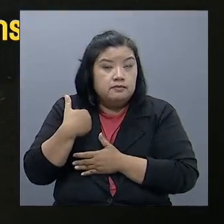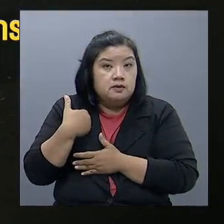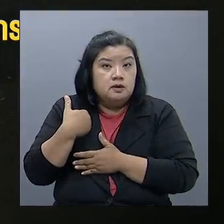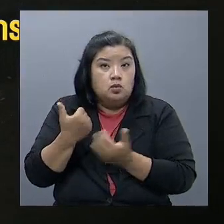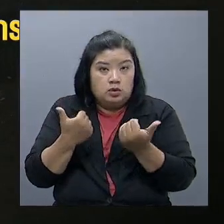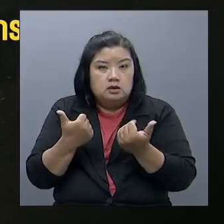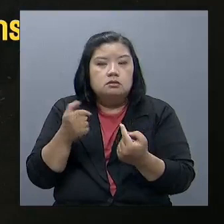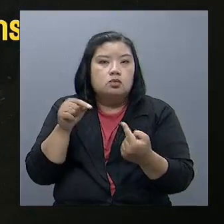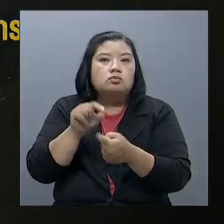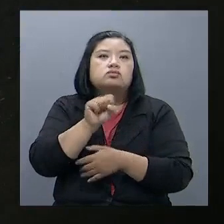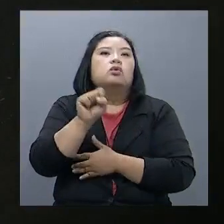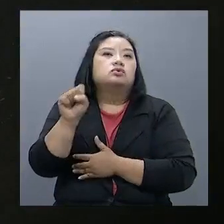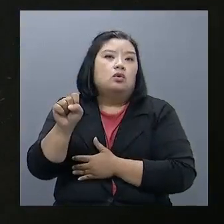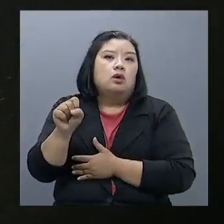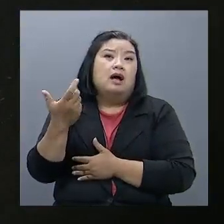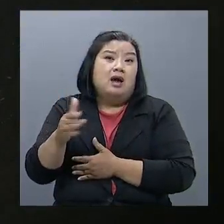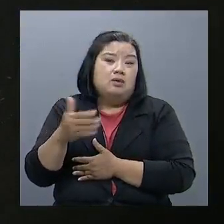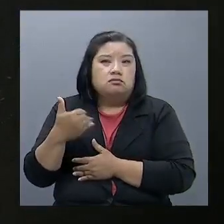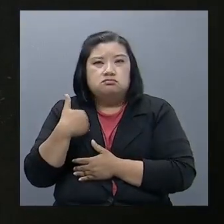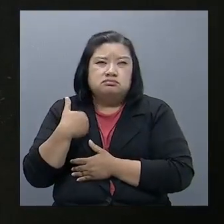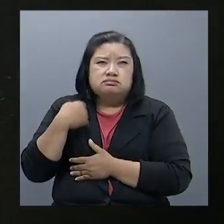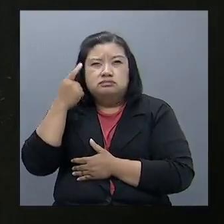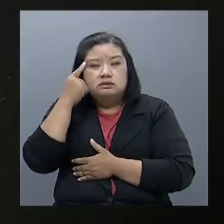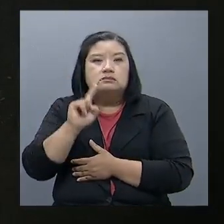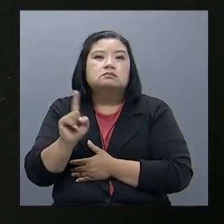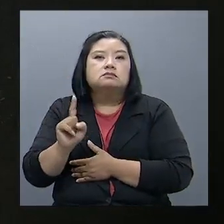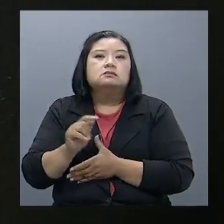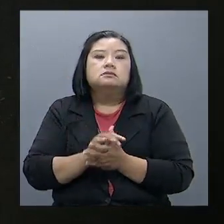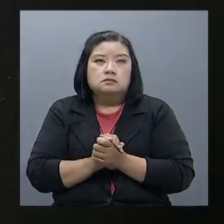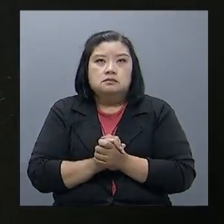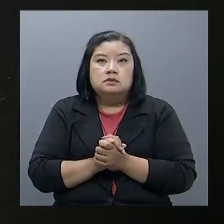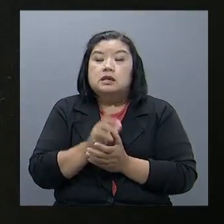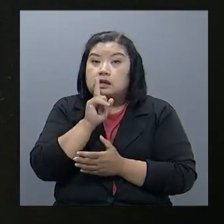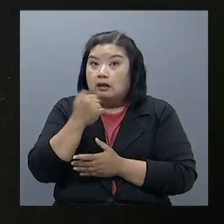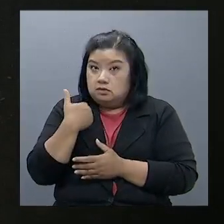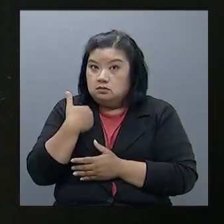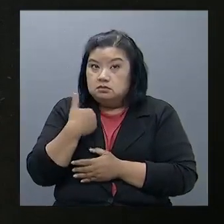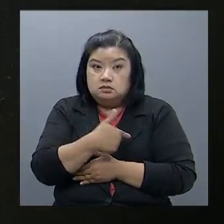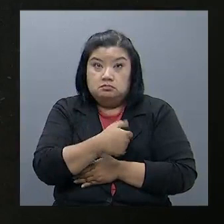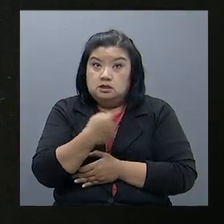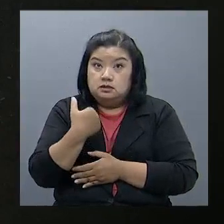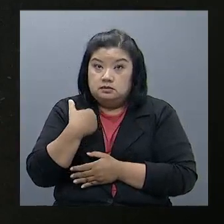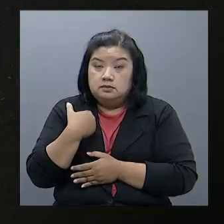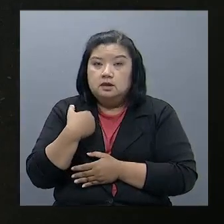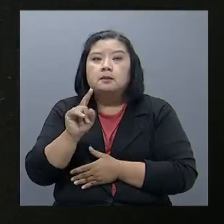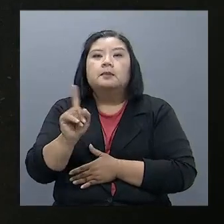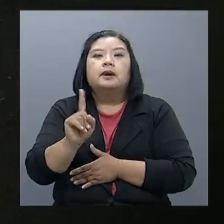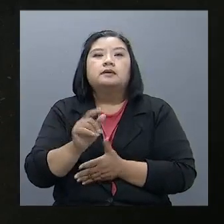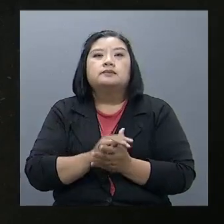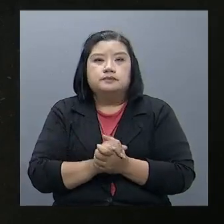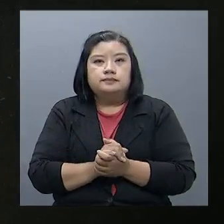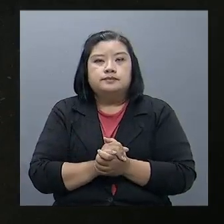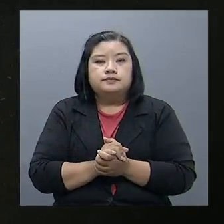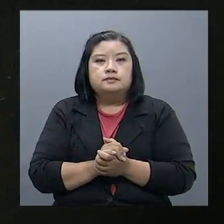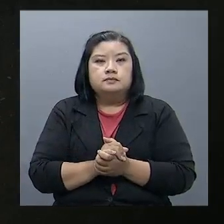ที่ส.ส.ที่ดูแล้วก็เอาการเอางานอย่างคุณวิโรจน์มาช่วยแก้ไขปัญหานี้มีความเชื่อมั่นมากน้อยแค่ไหนคะ ผมมีความเชื่อมั่นในตั